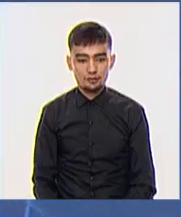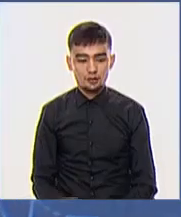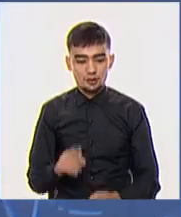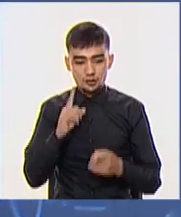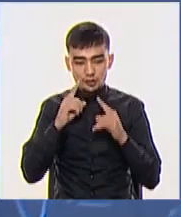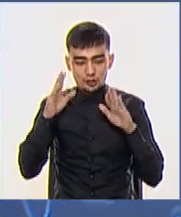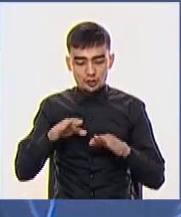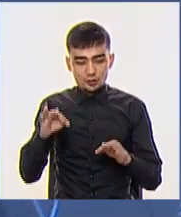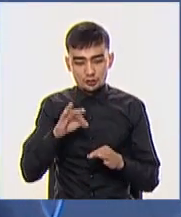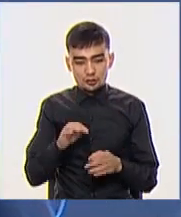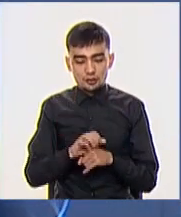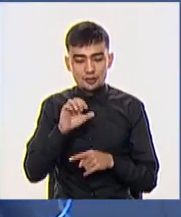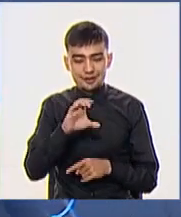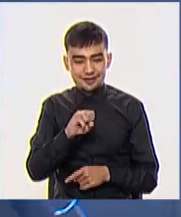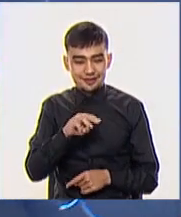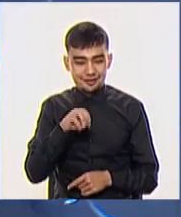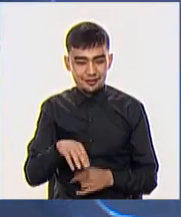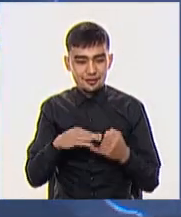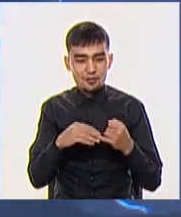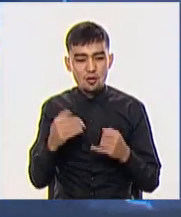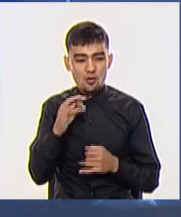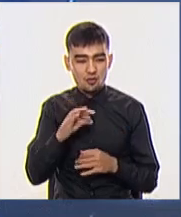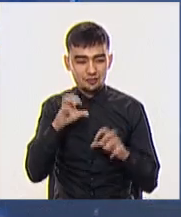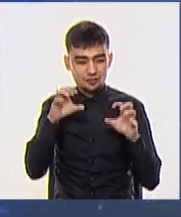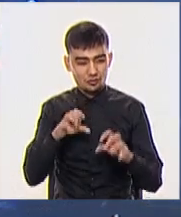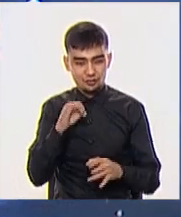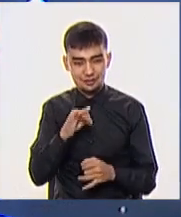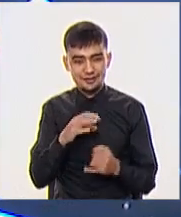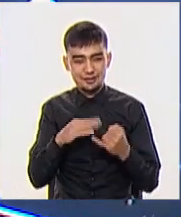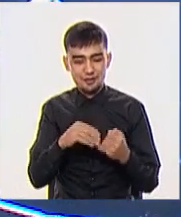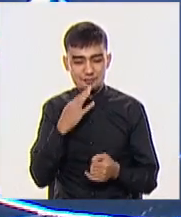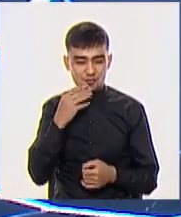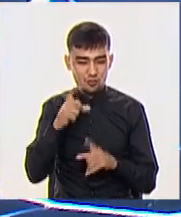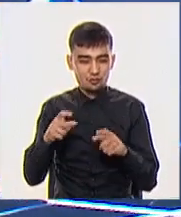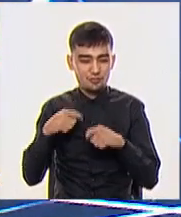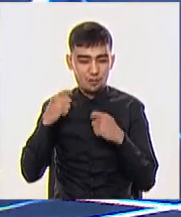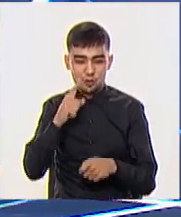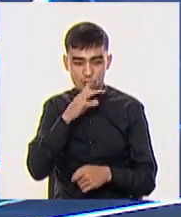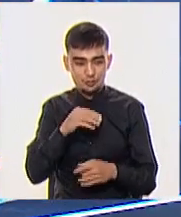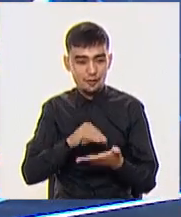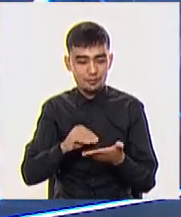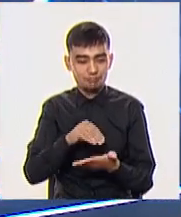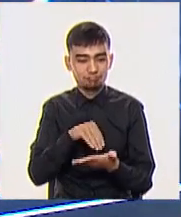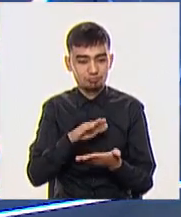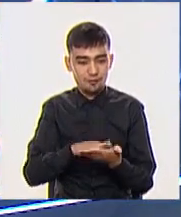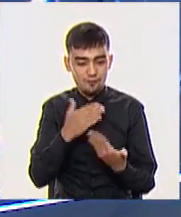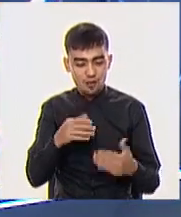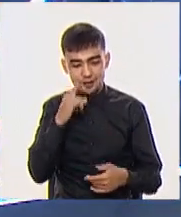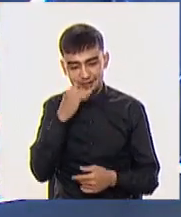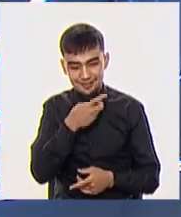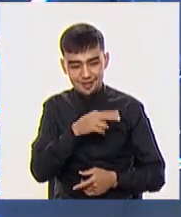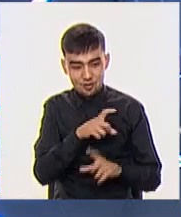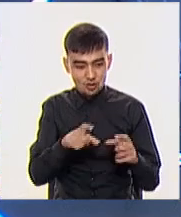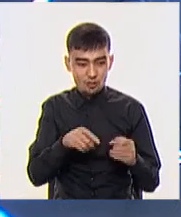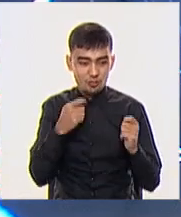Мәжілісте бекітіліп, Сенатқа жіберілген жер туралы заң жобасында жер шетелдіктерге сатылмайды деп нақты жазылған. Алайда жер қазақстандықтарға сатыла ма, жоқ па